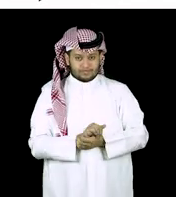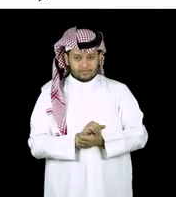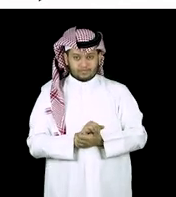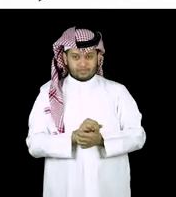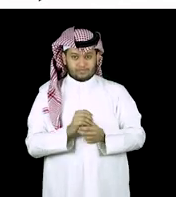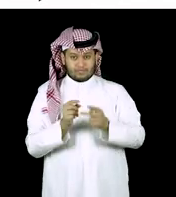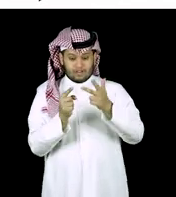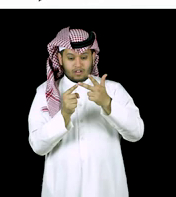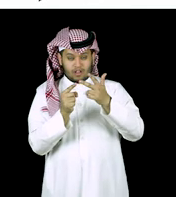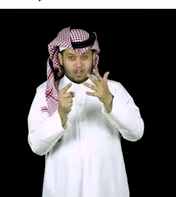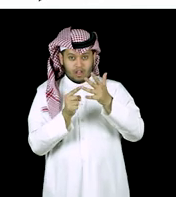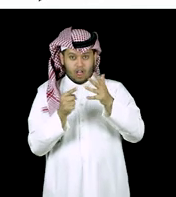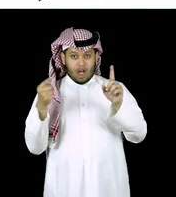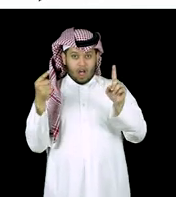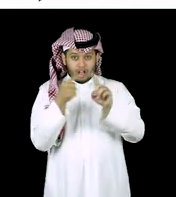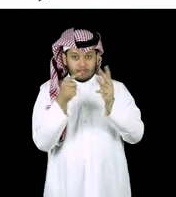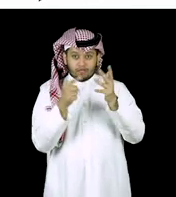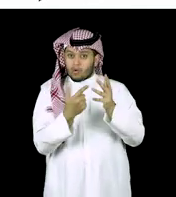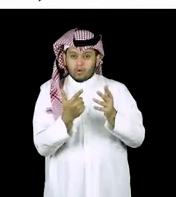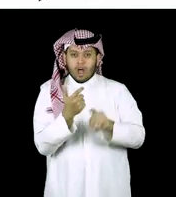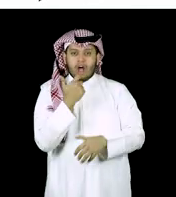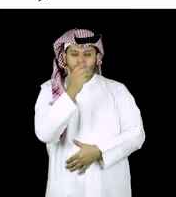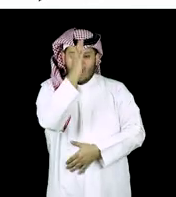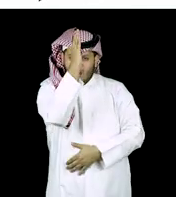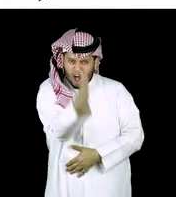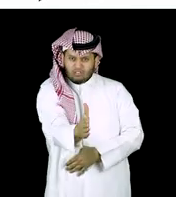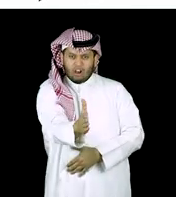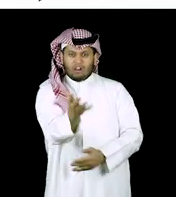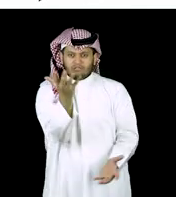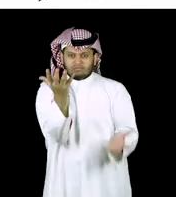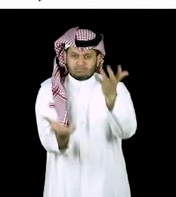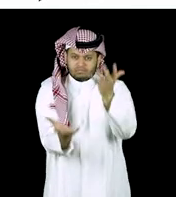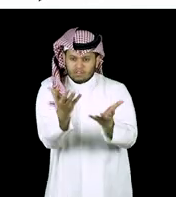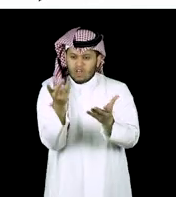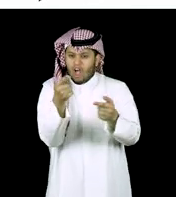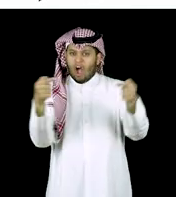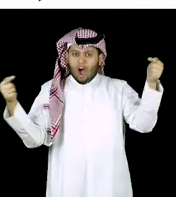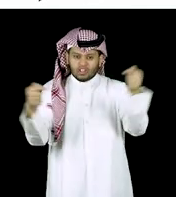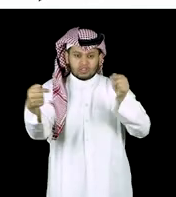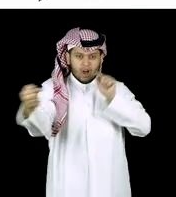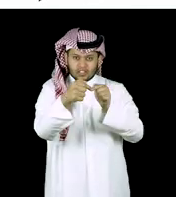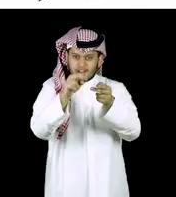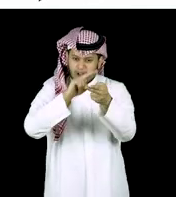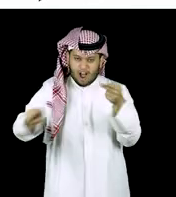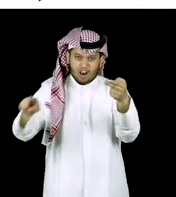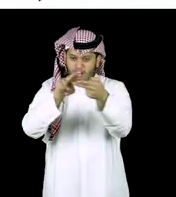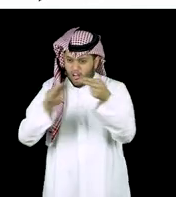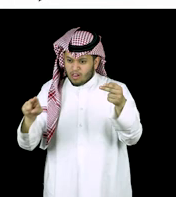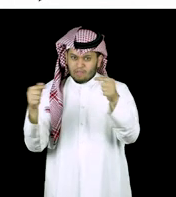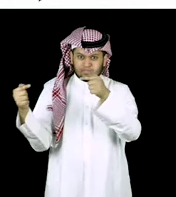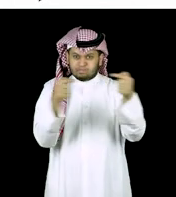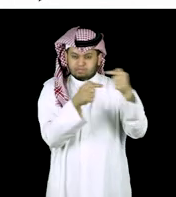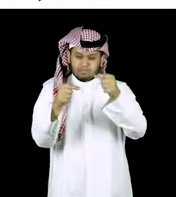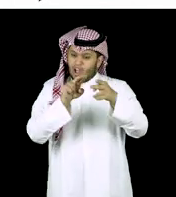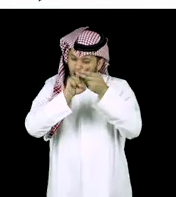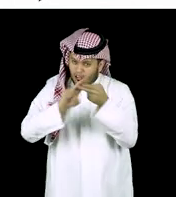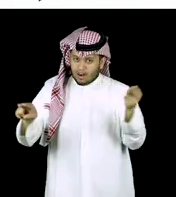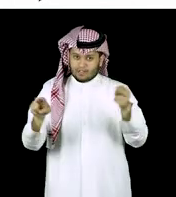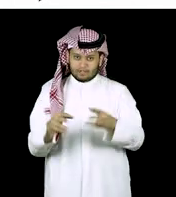الهدف الرابع إقامة العدل بين الناس وقطع الخصومات والنزاع بينهم.